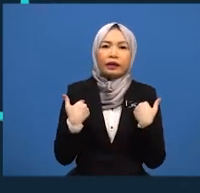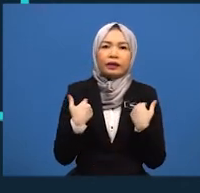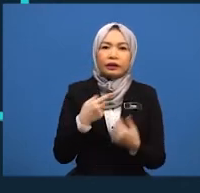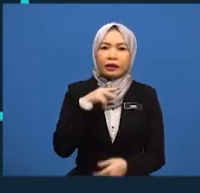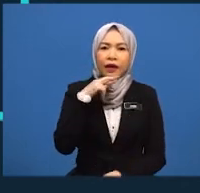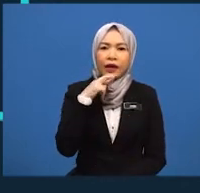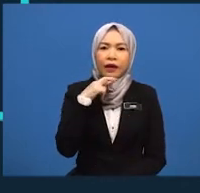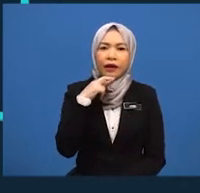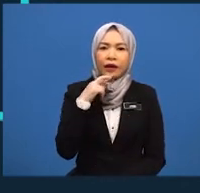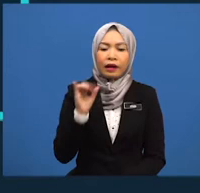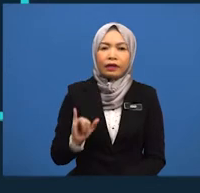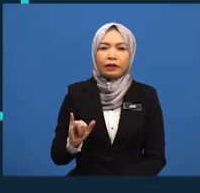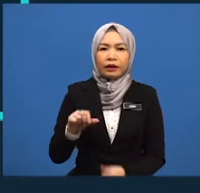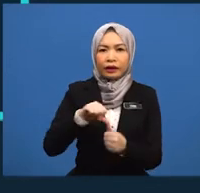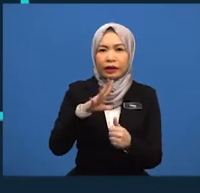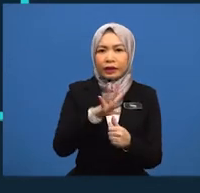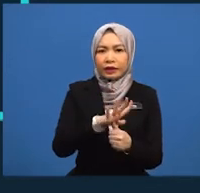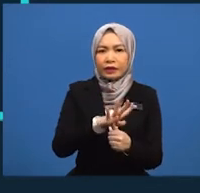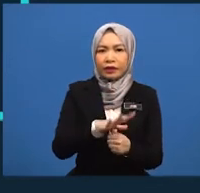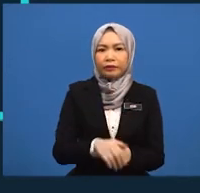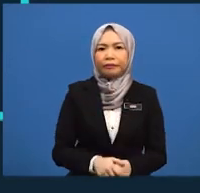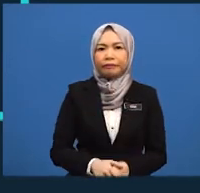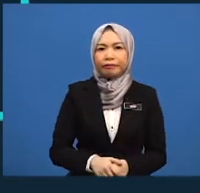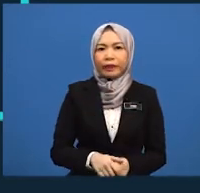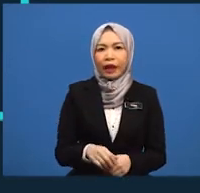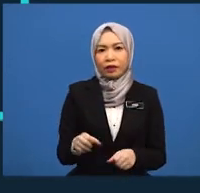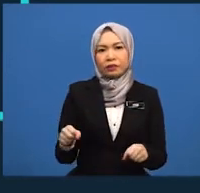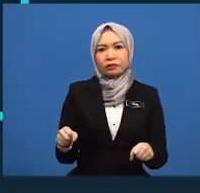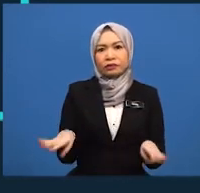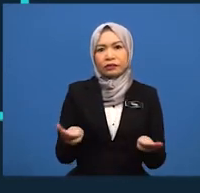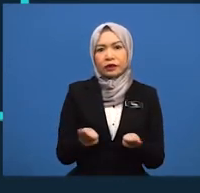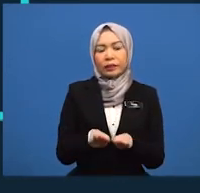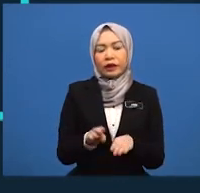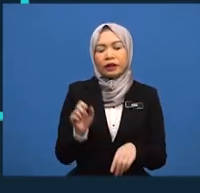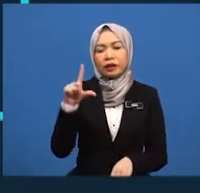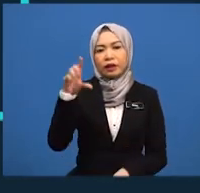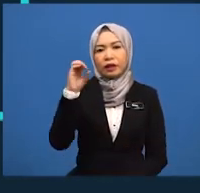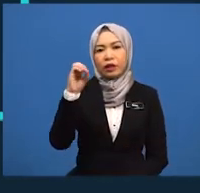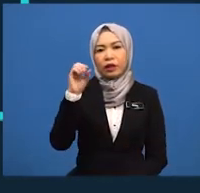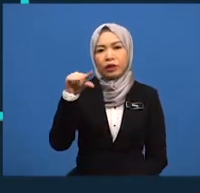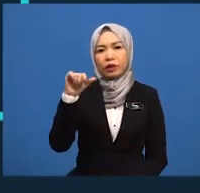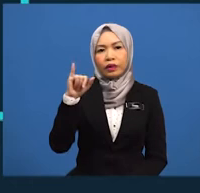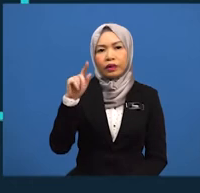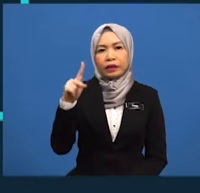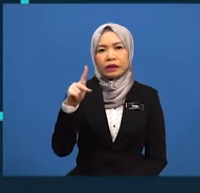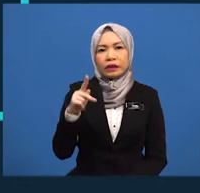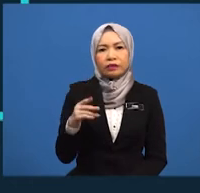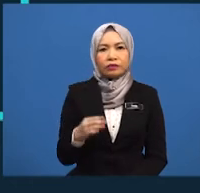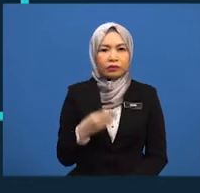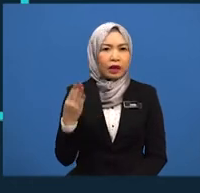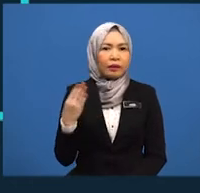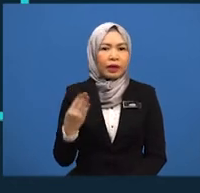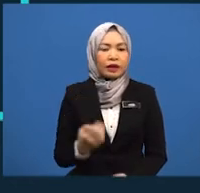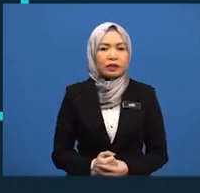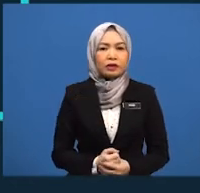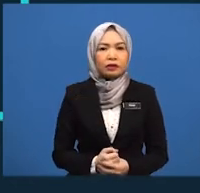Salah satunya ialah ralat logik. Namun demikian, terdapat dua jenis ralat yang